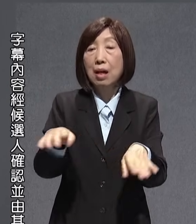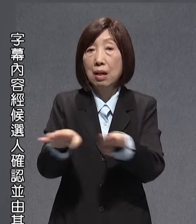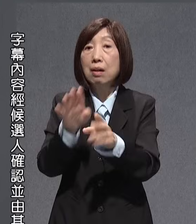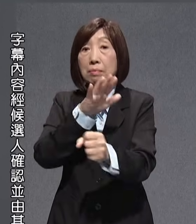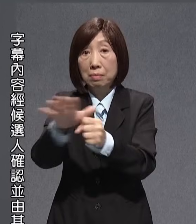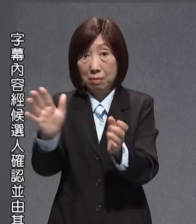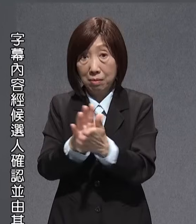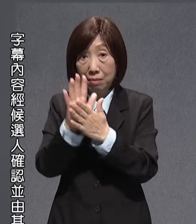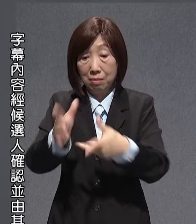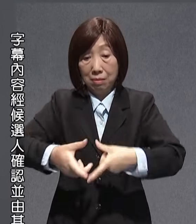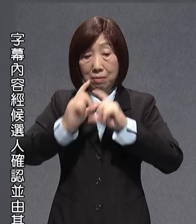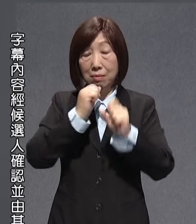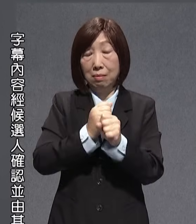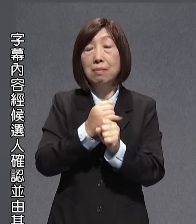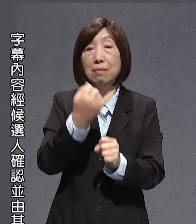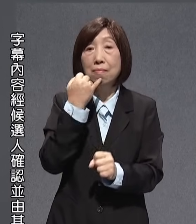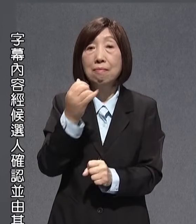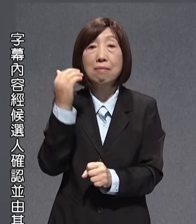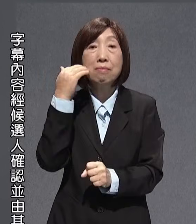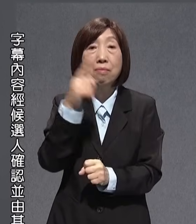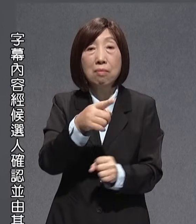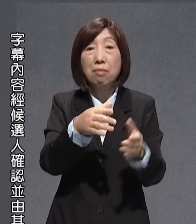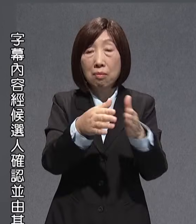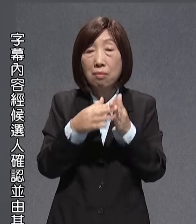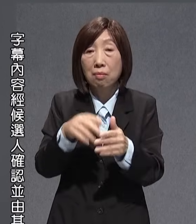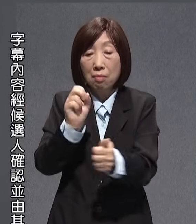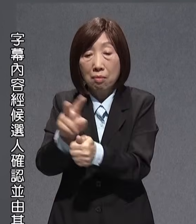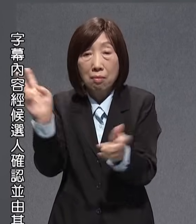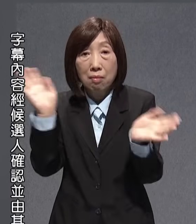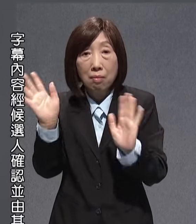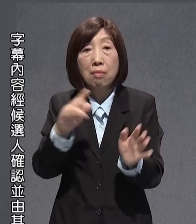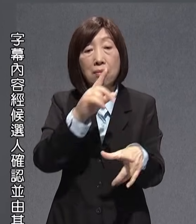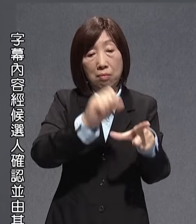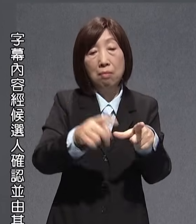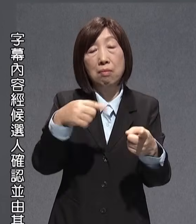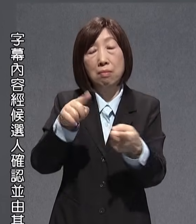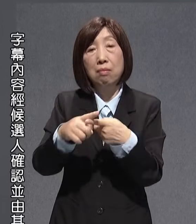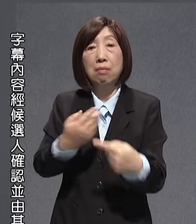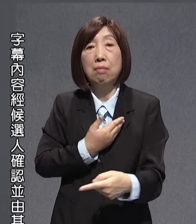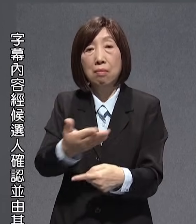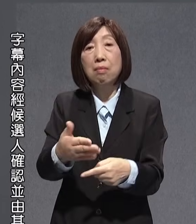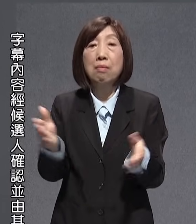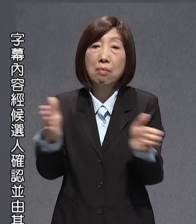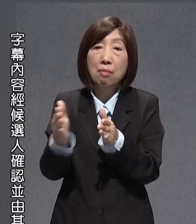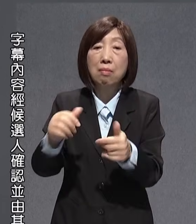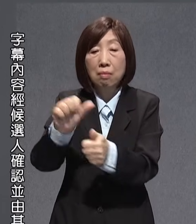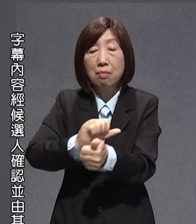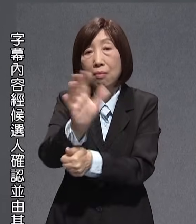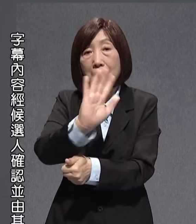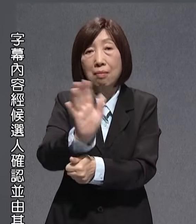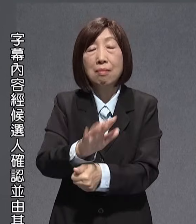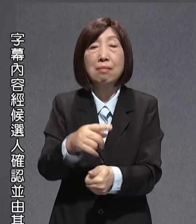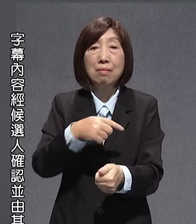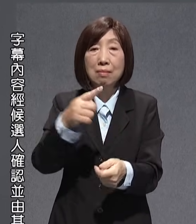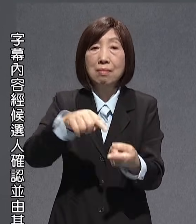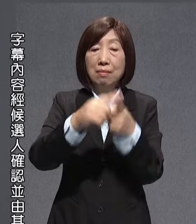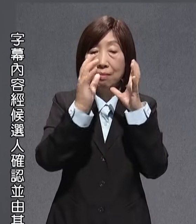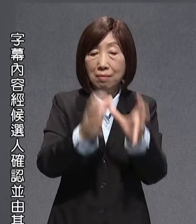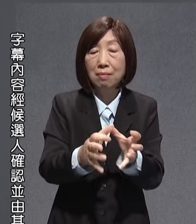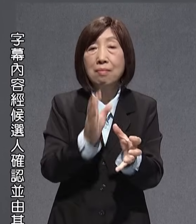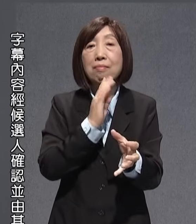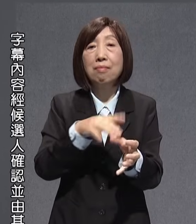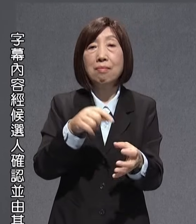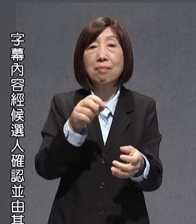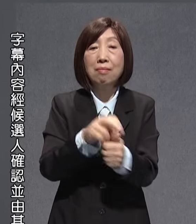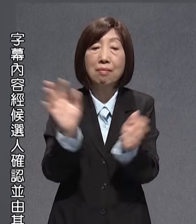育婴需要，企业也应给予弹性多元的协助。企业内部设置托育场所、临托设